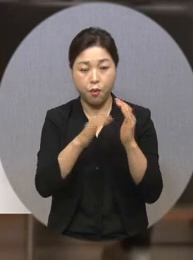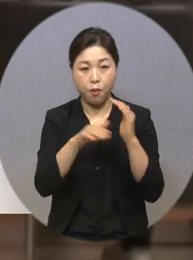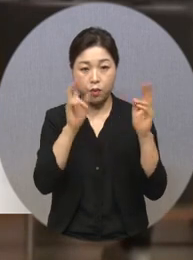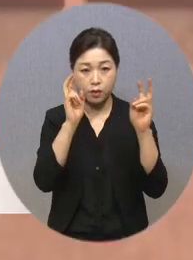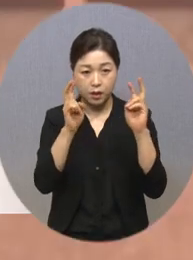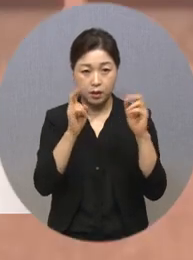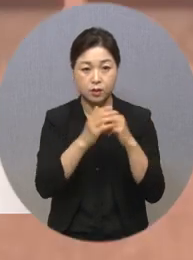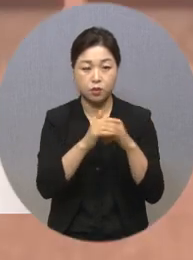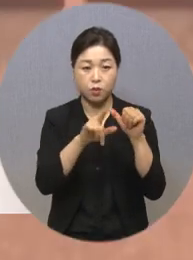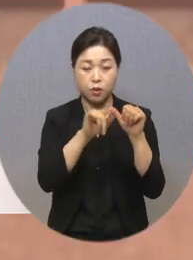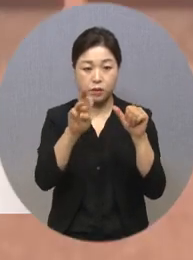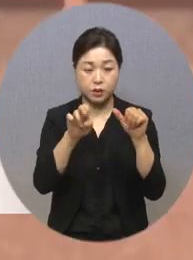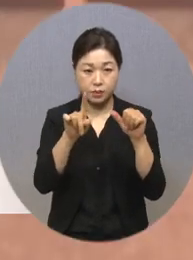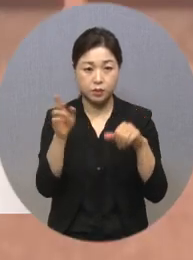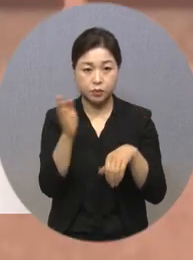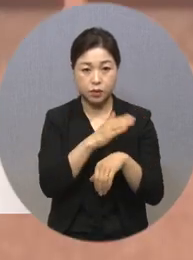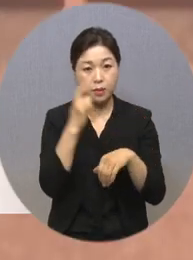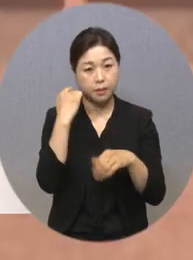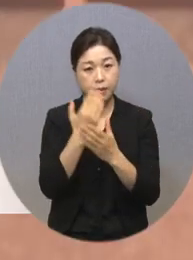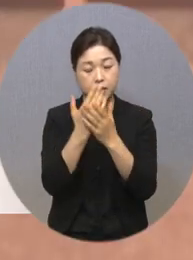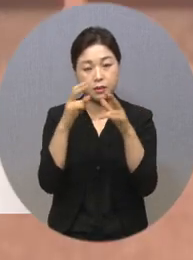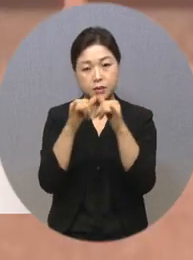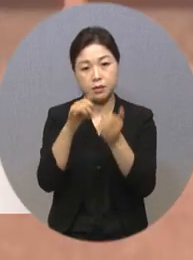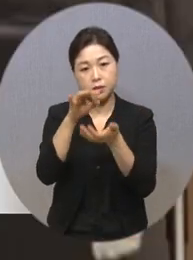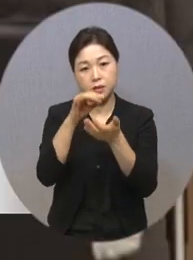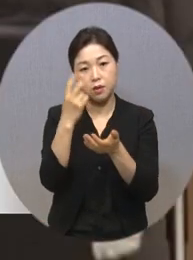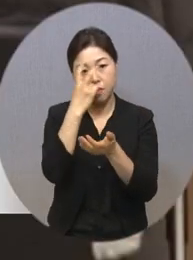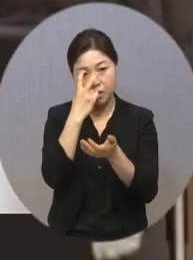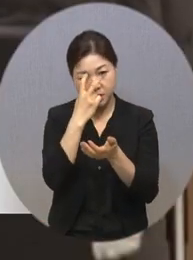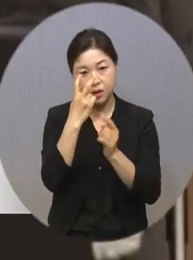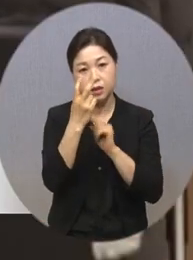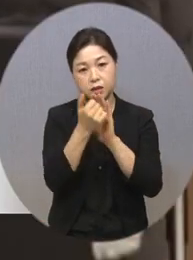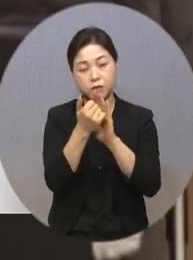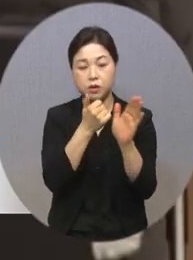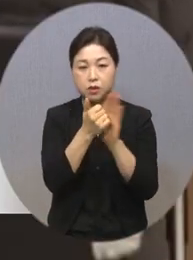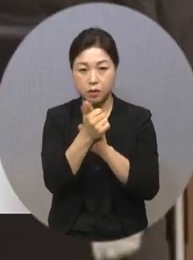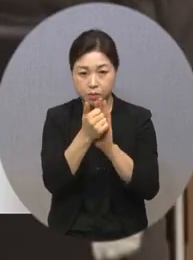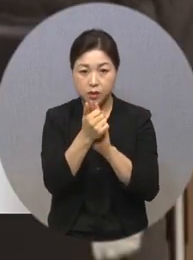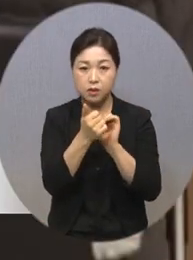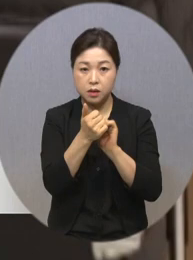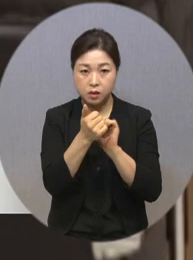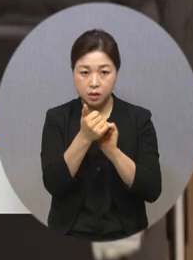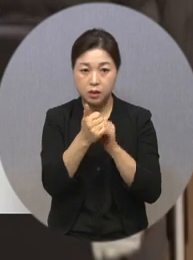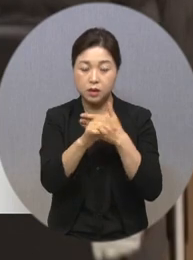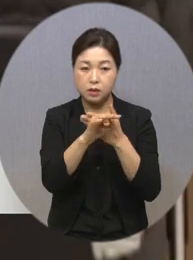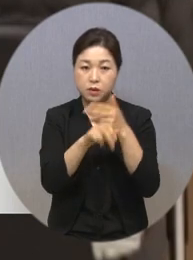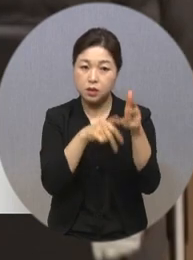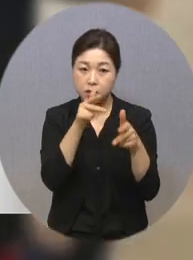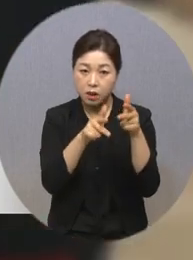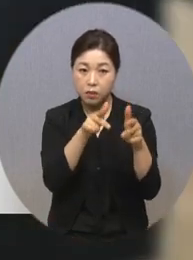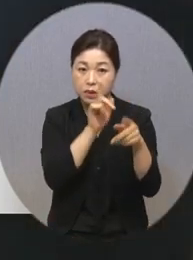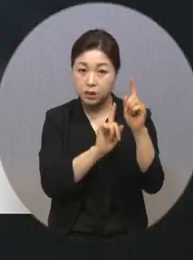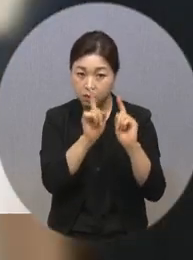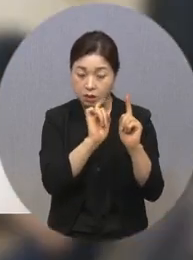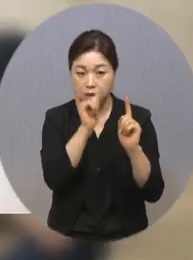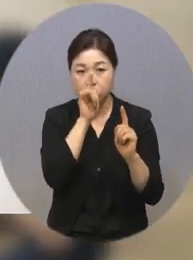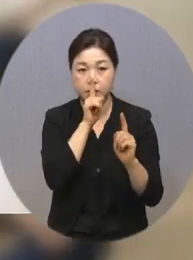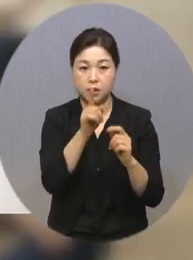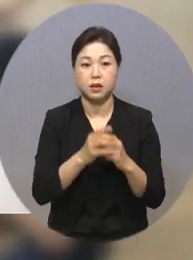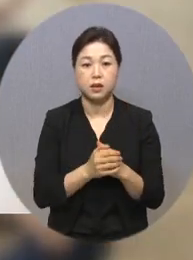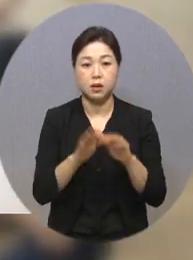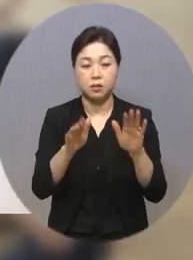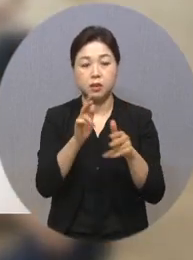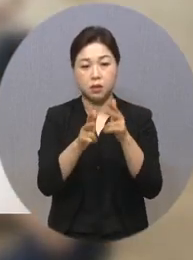31일부터 발달장애인 재산관리 지원 서비스 시범사업 신청서를 접수받는다고 밝혔습니다. 이번